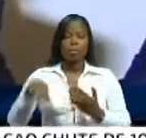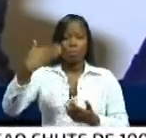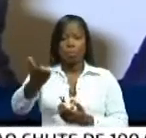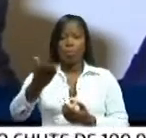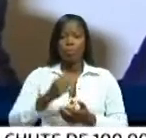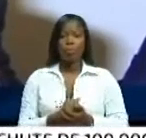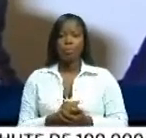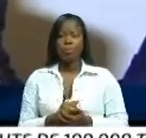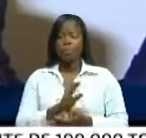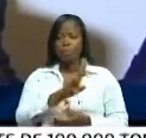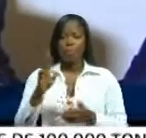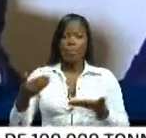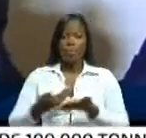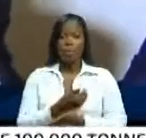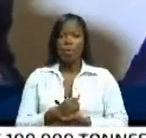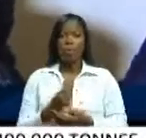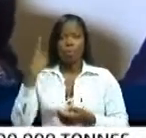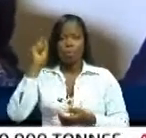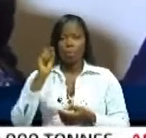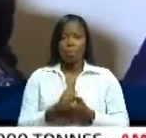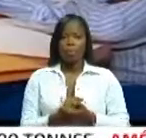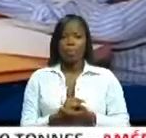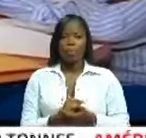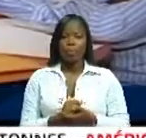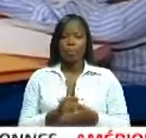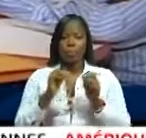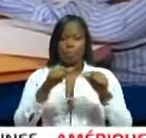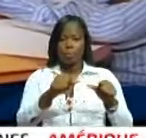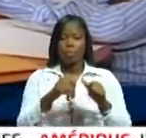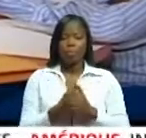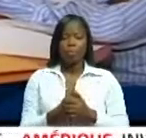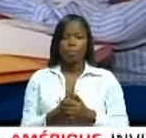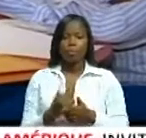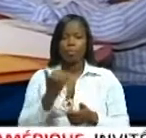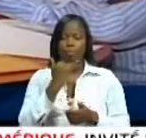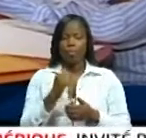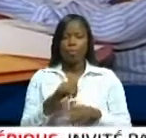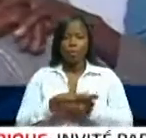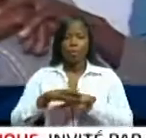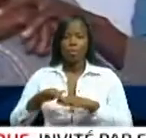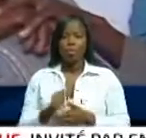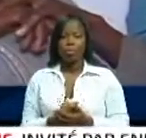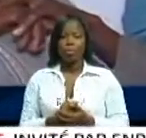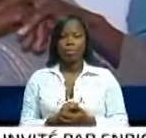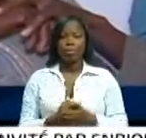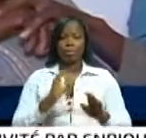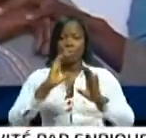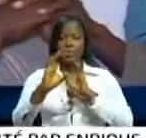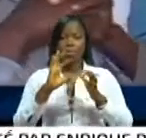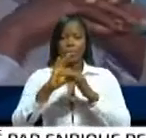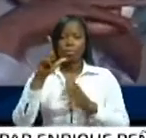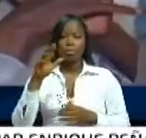institution budgétivore casey une clientèle politique faux rétorque que ce pôle de communication de la